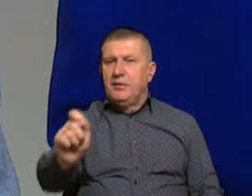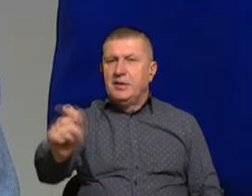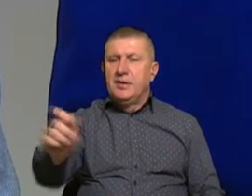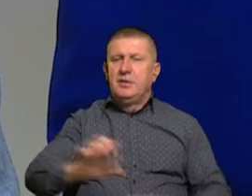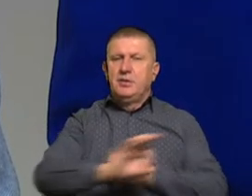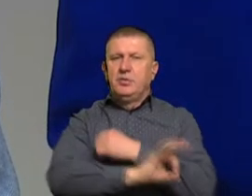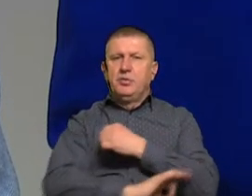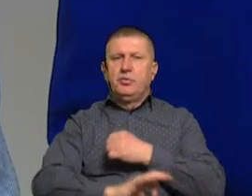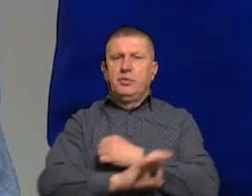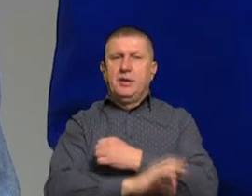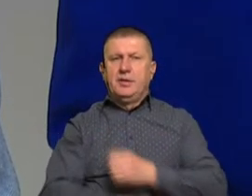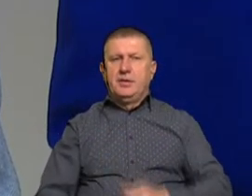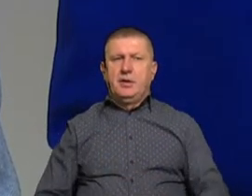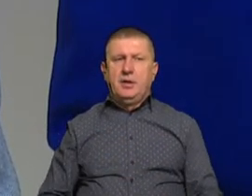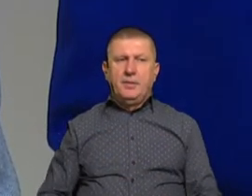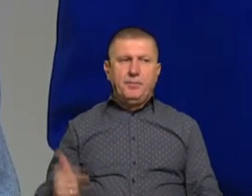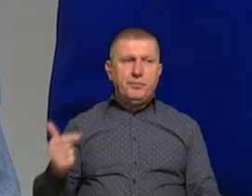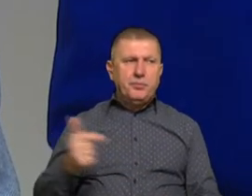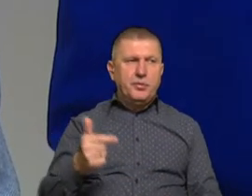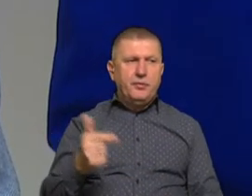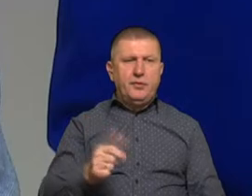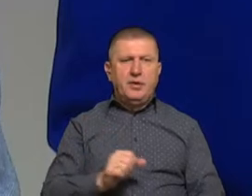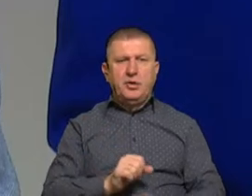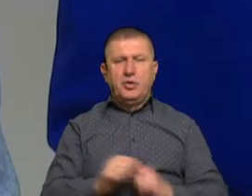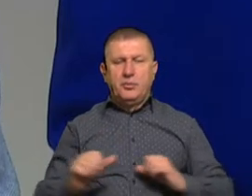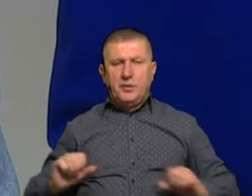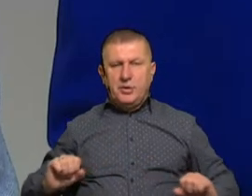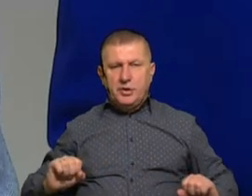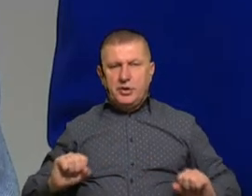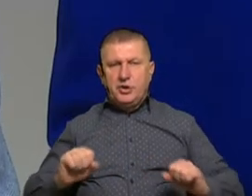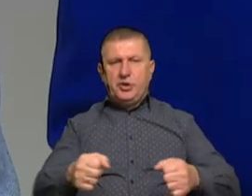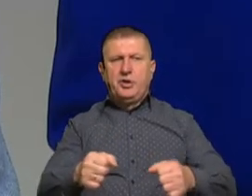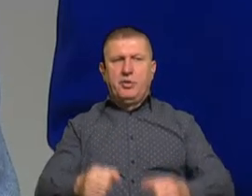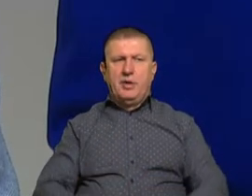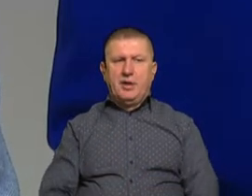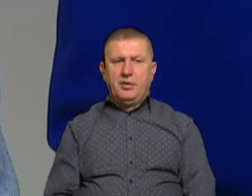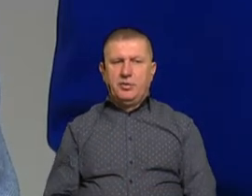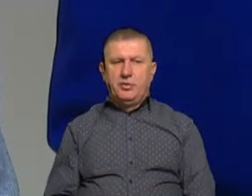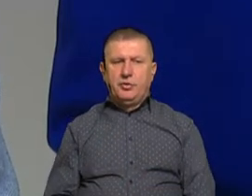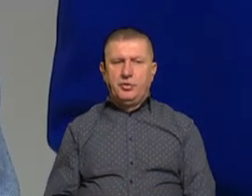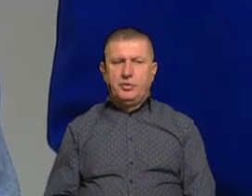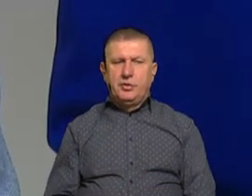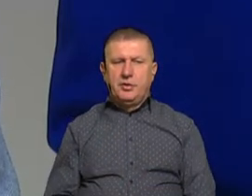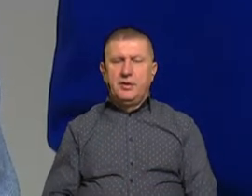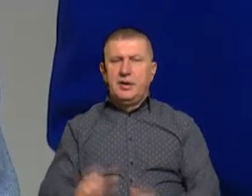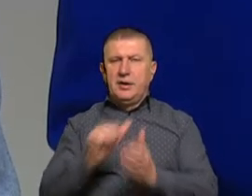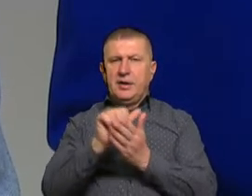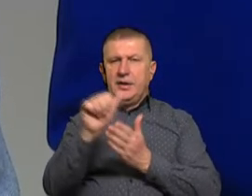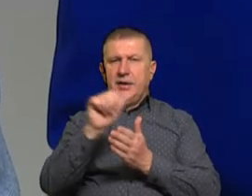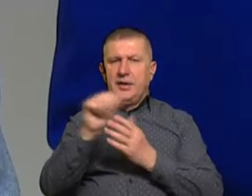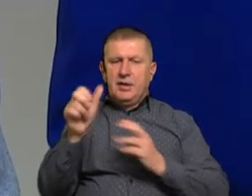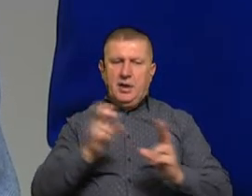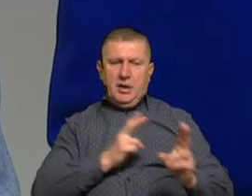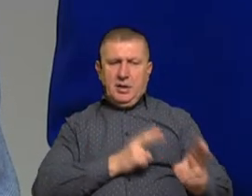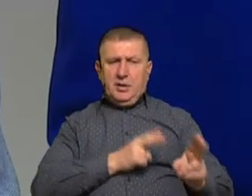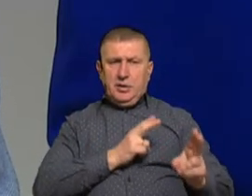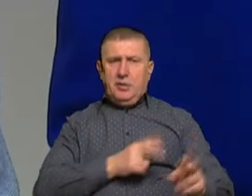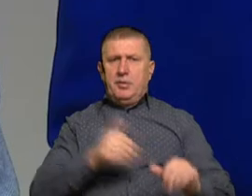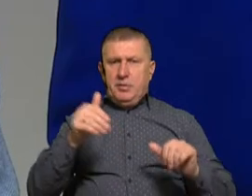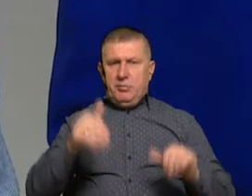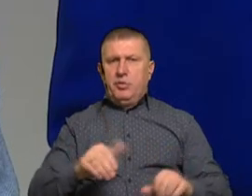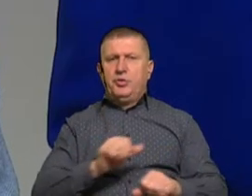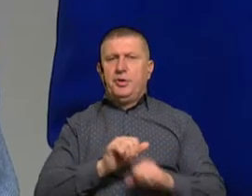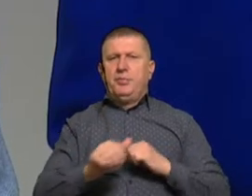tam. Powinno, myślę, że to zadziałać. Możemy zrobić też 11 listopada ulicą